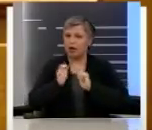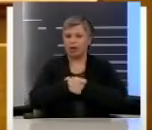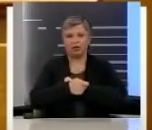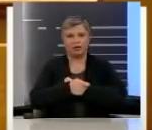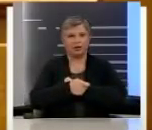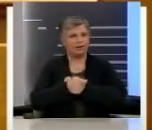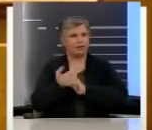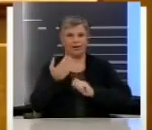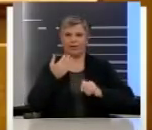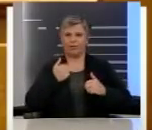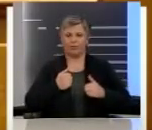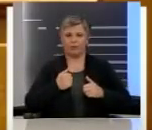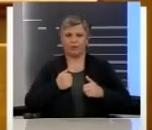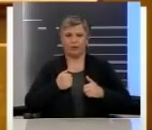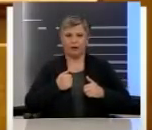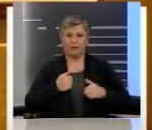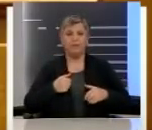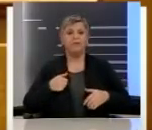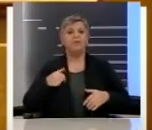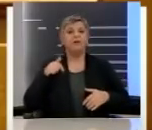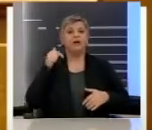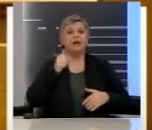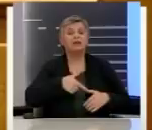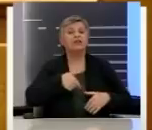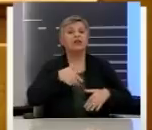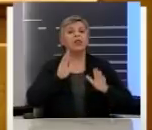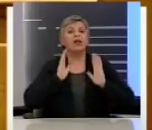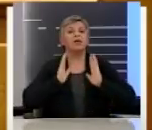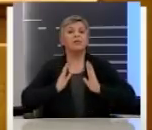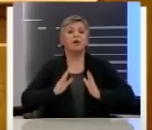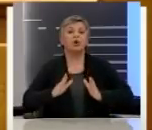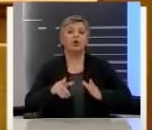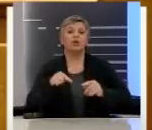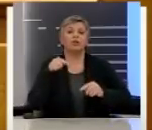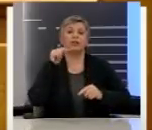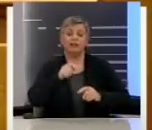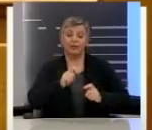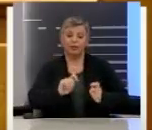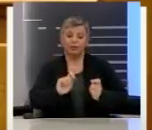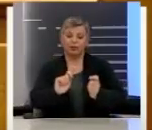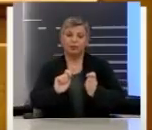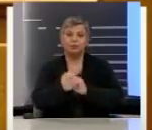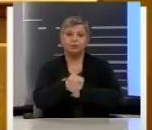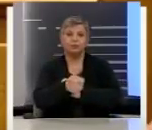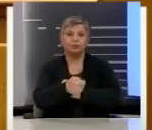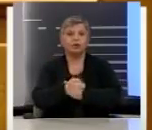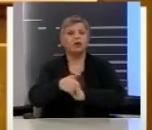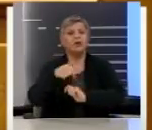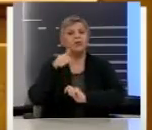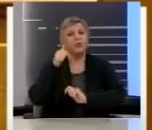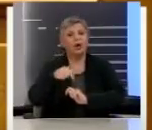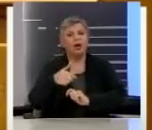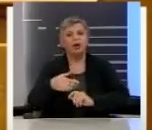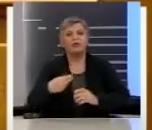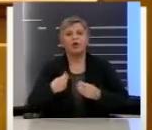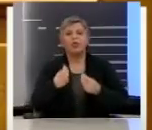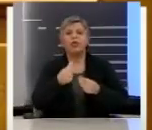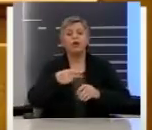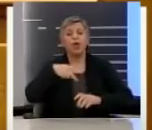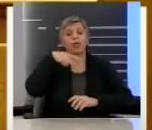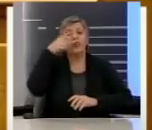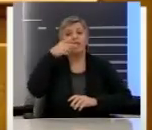Δεν τις τολμήσατε, δεν προχωρήσατε σε αυτές τις μεγάλες δικαιωματικές τομές. Αλλά είναι αυτή η κυβέρνηση που τις τολμά.